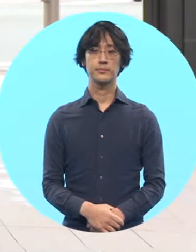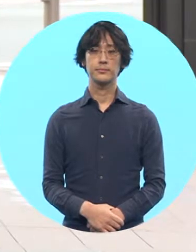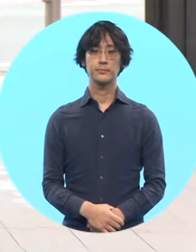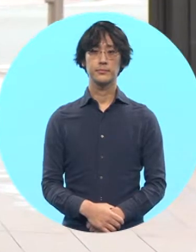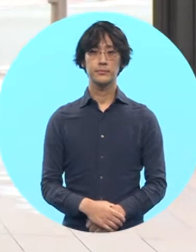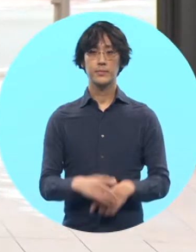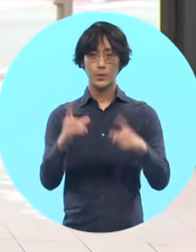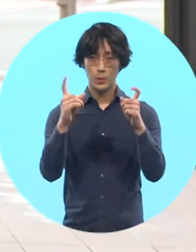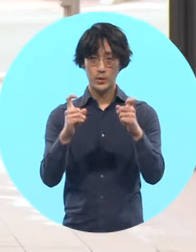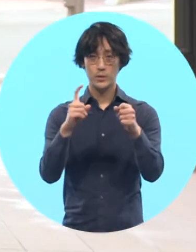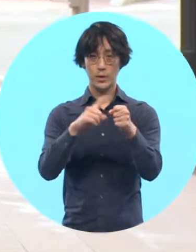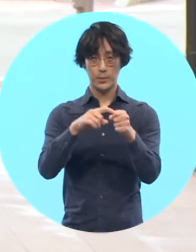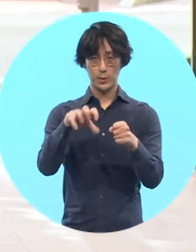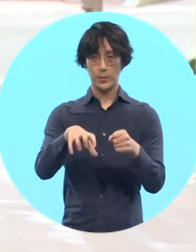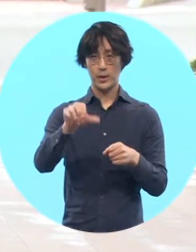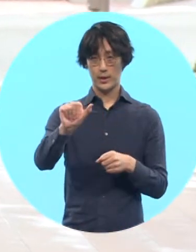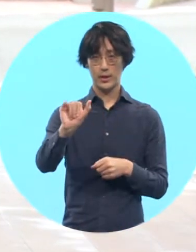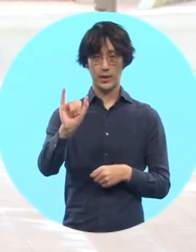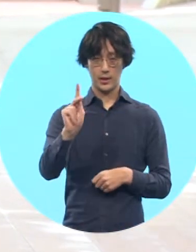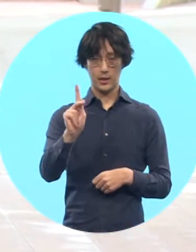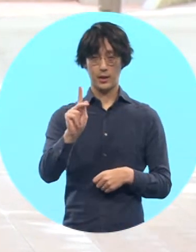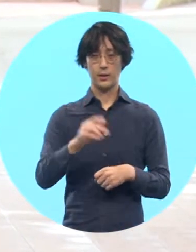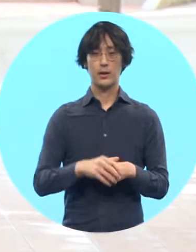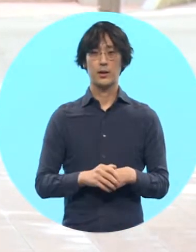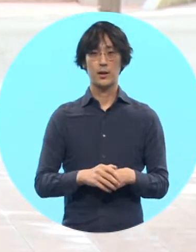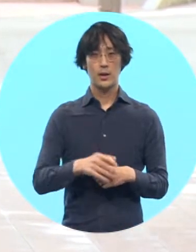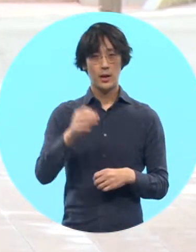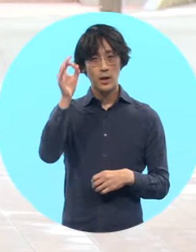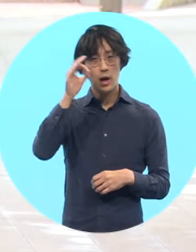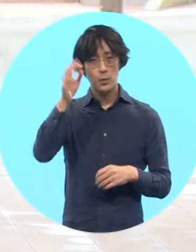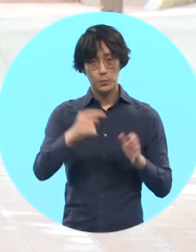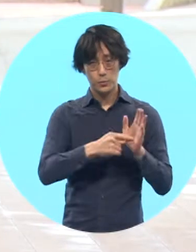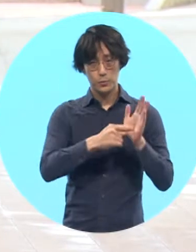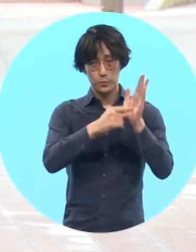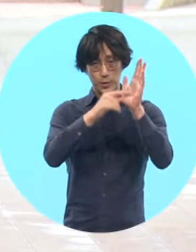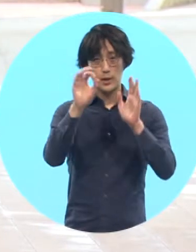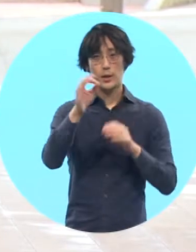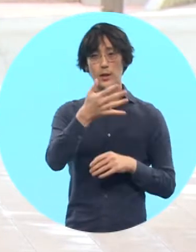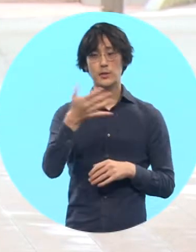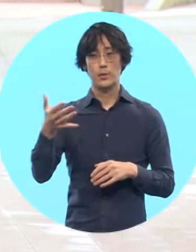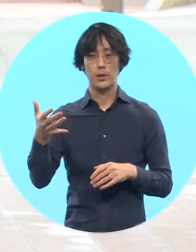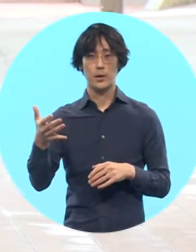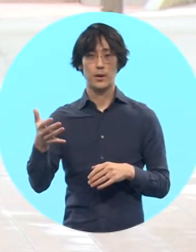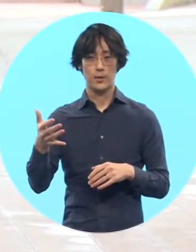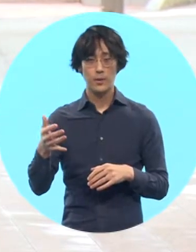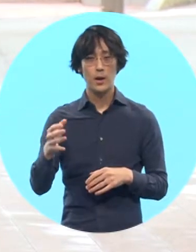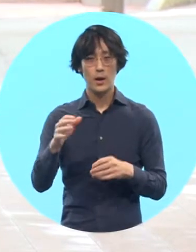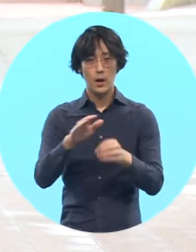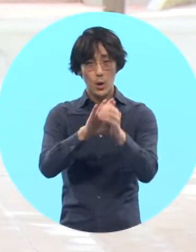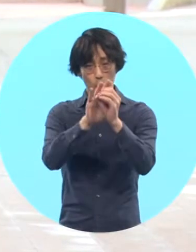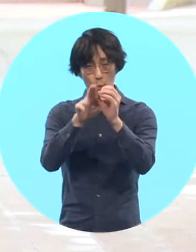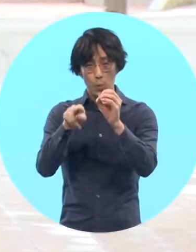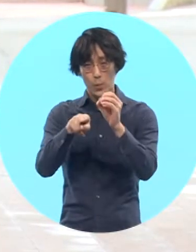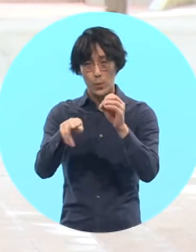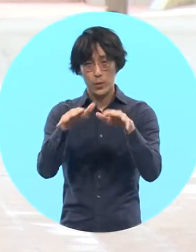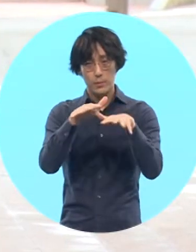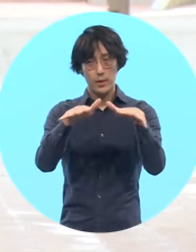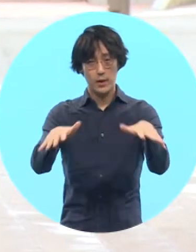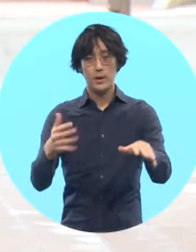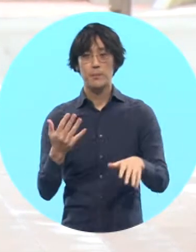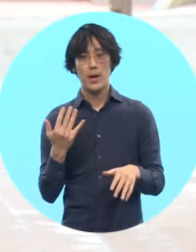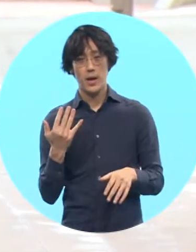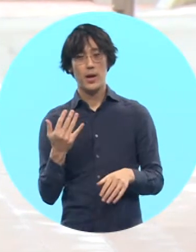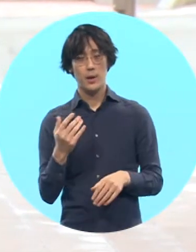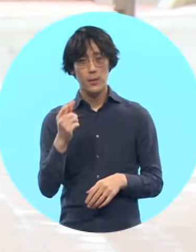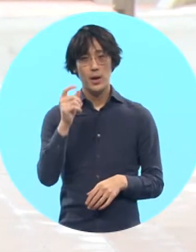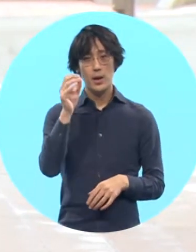こんにちは、的場彩香です。観光都市金沢、コロナ禍前は観光を楽しむ多くの外国人観